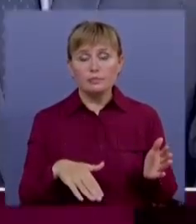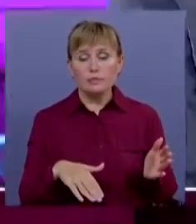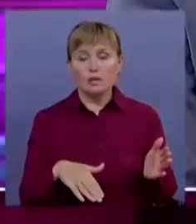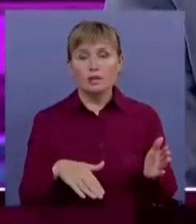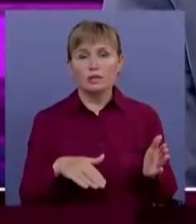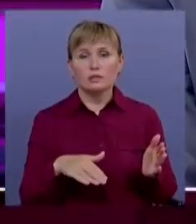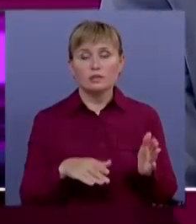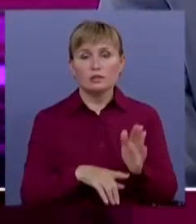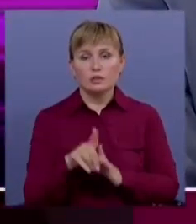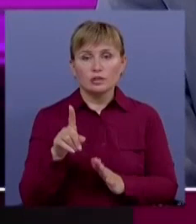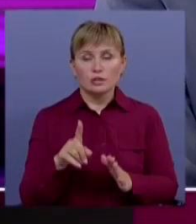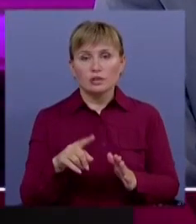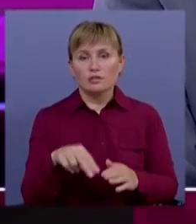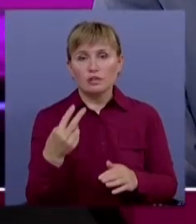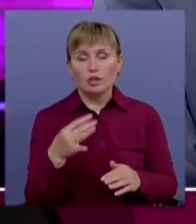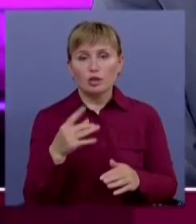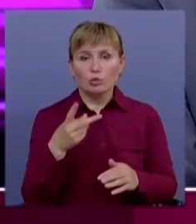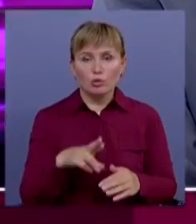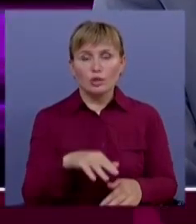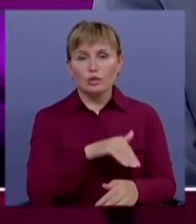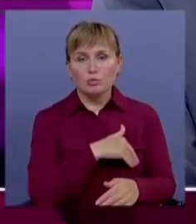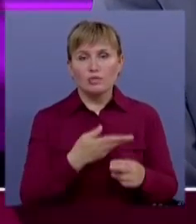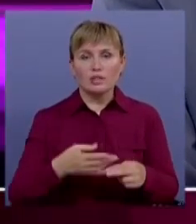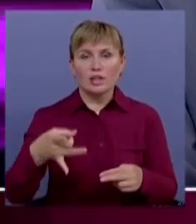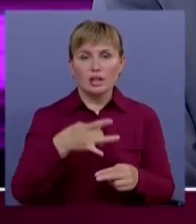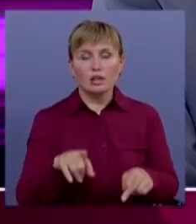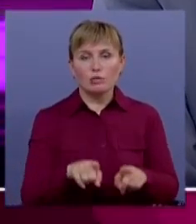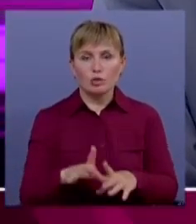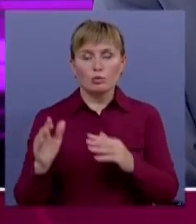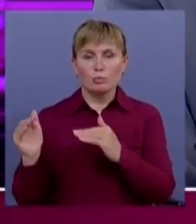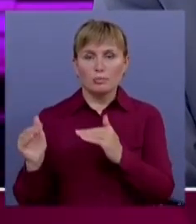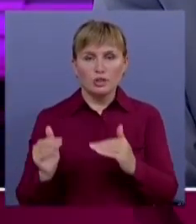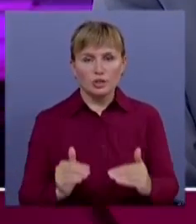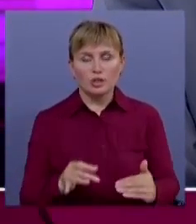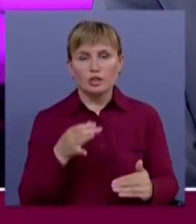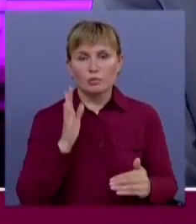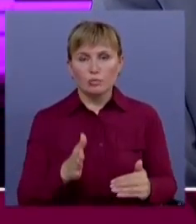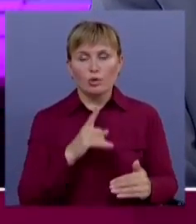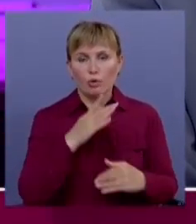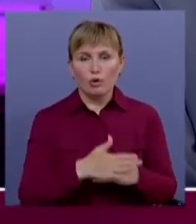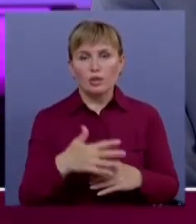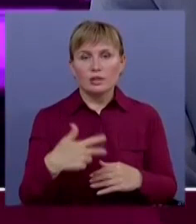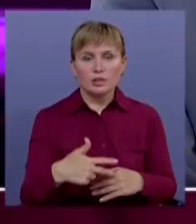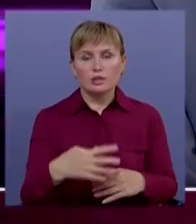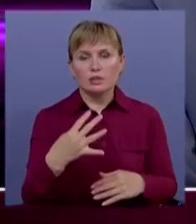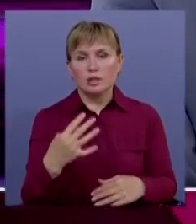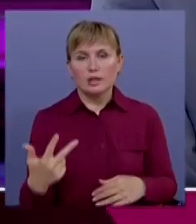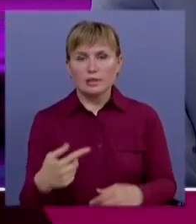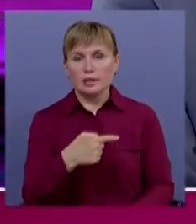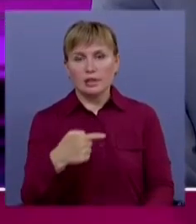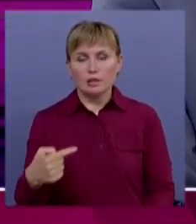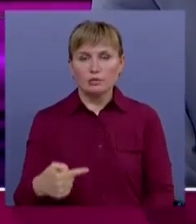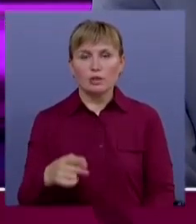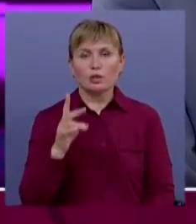начинает 22 июля температура воздуха в этих регионах также будет понижаться и будет в пределах 30 43 градусов